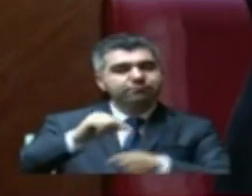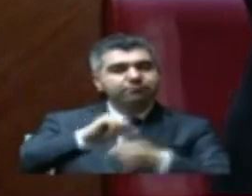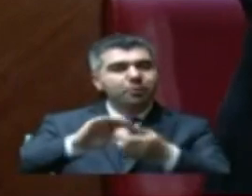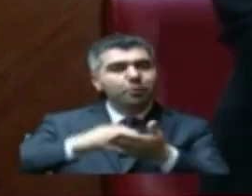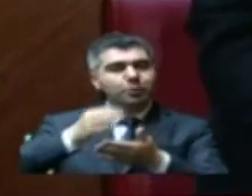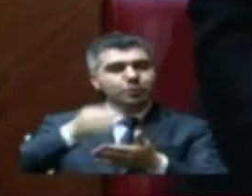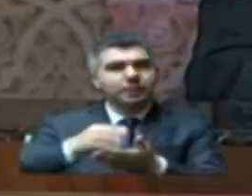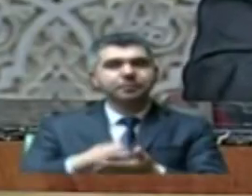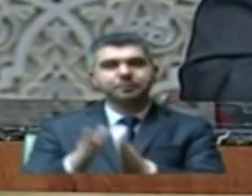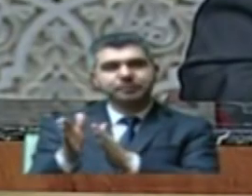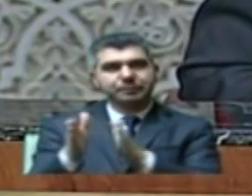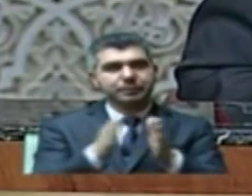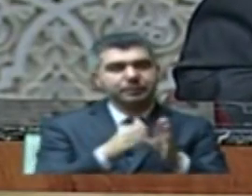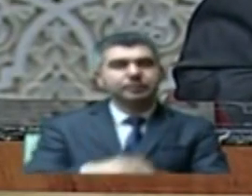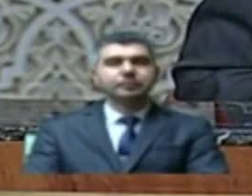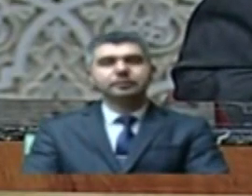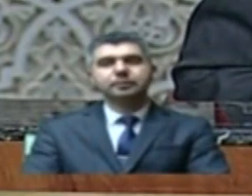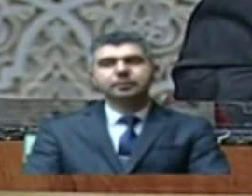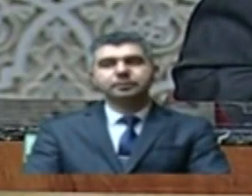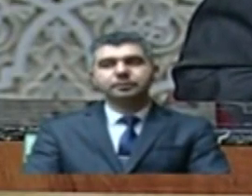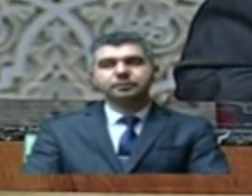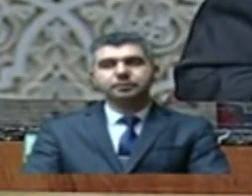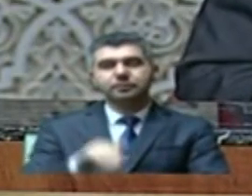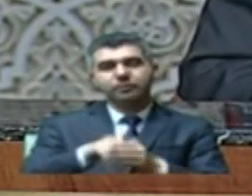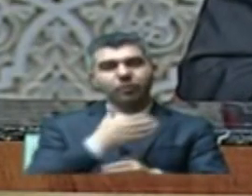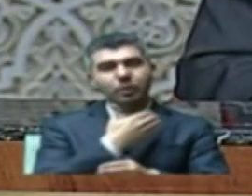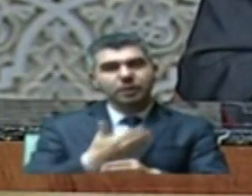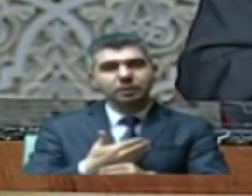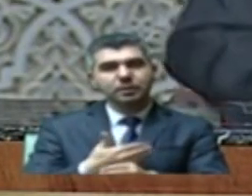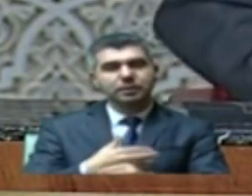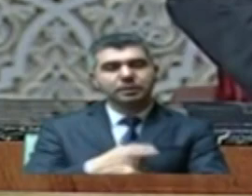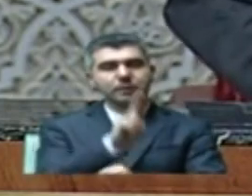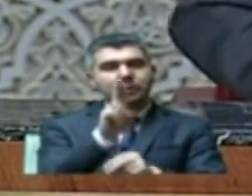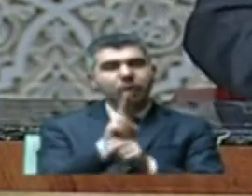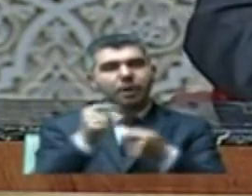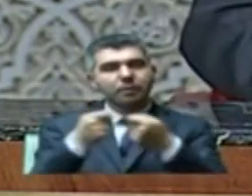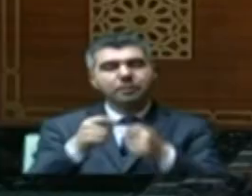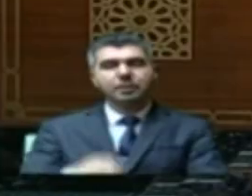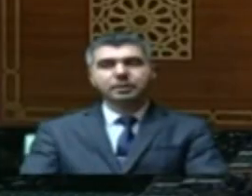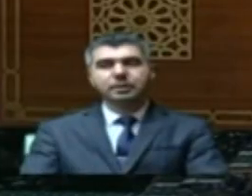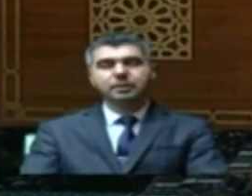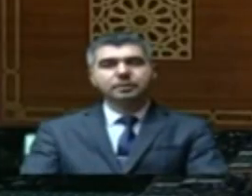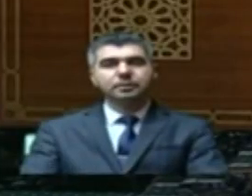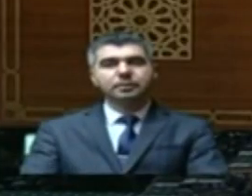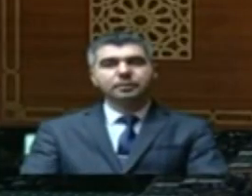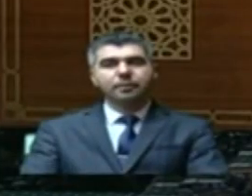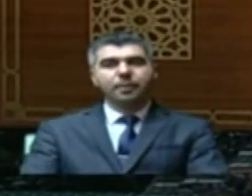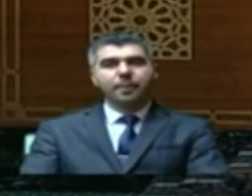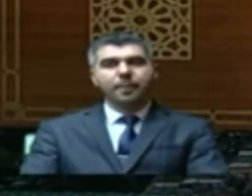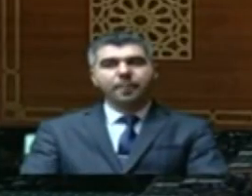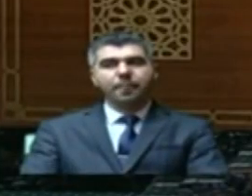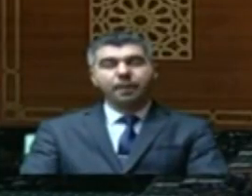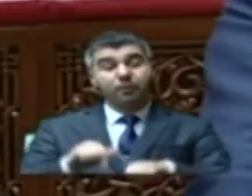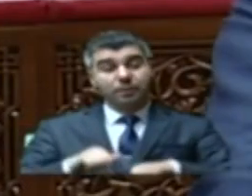كذلك تقدمها. شكرا لكم الكلمة سيد المستشار في إطار التعقيب، تفضل. سيدة الوزيرة،